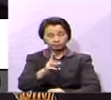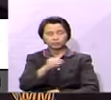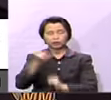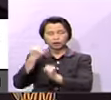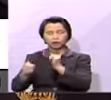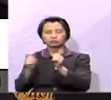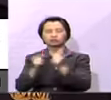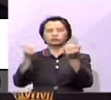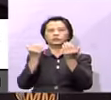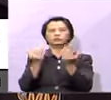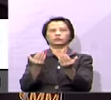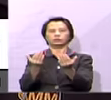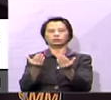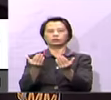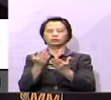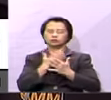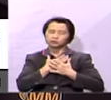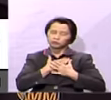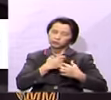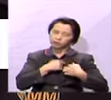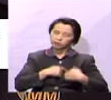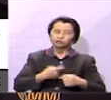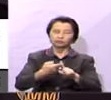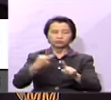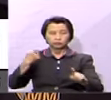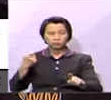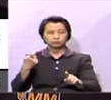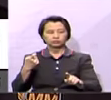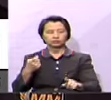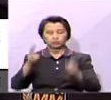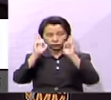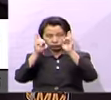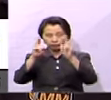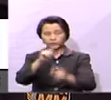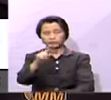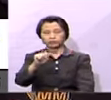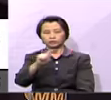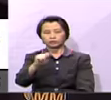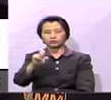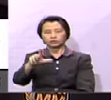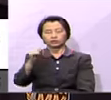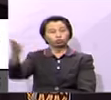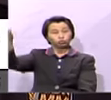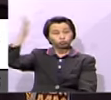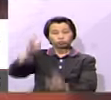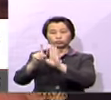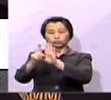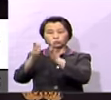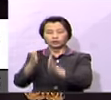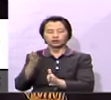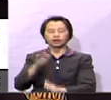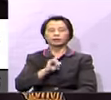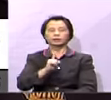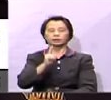dengan doa menusuk kalbu, sentuhan jiwa daripada Ustaz Syazili, bekas Imam Masjid KLCC sendiri. Dan